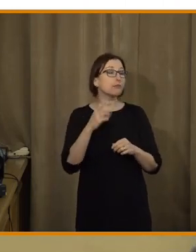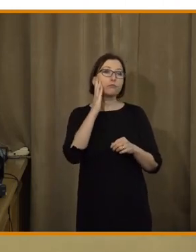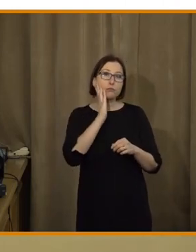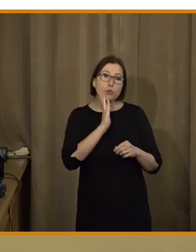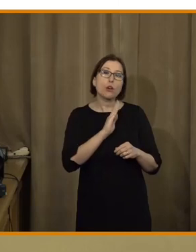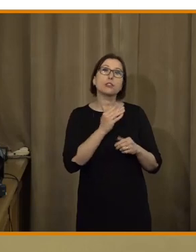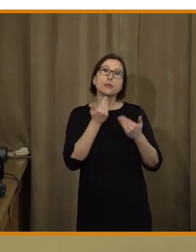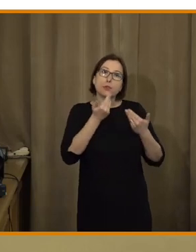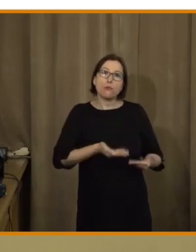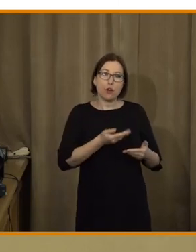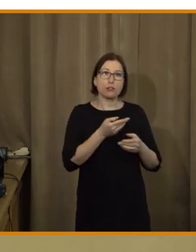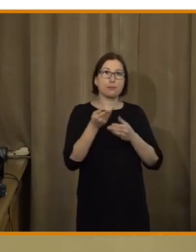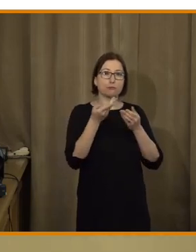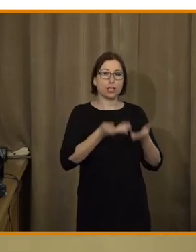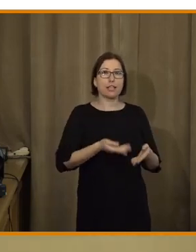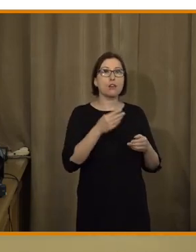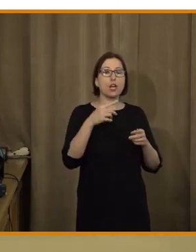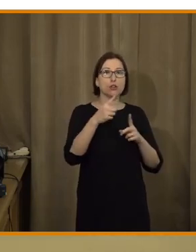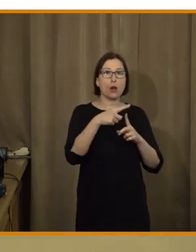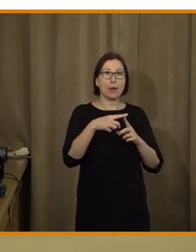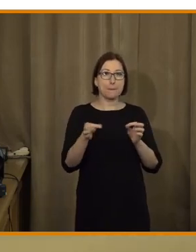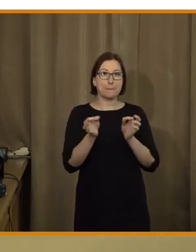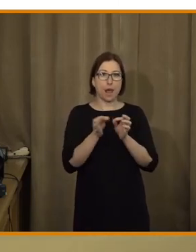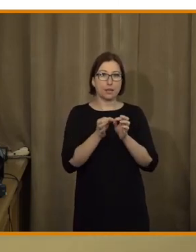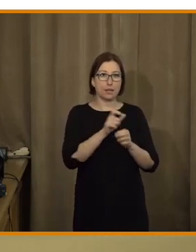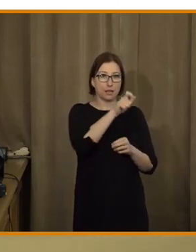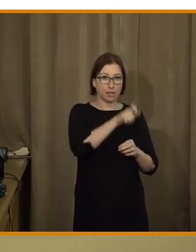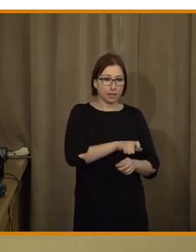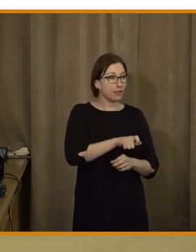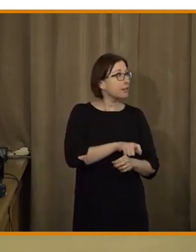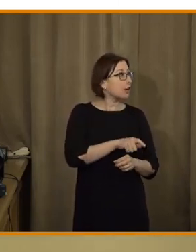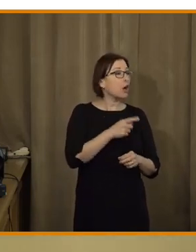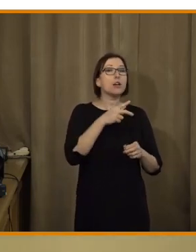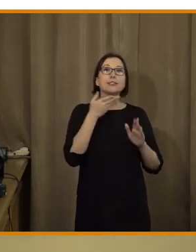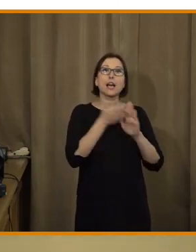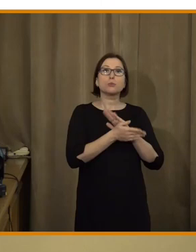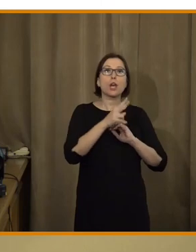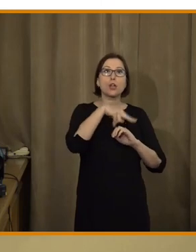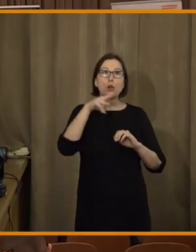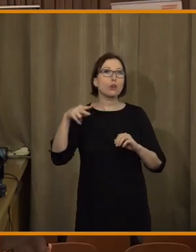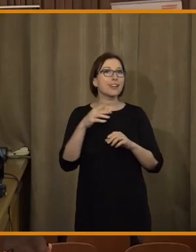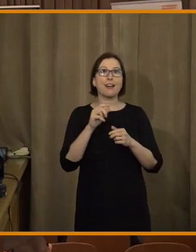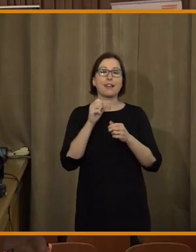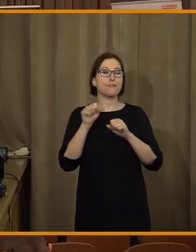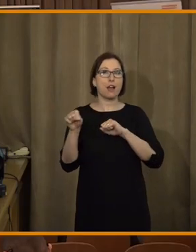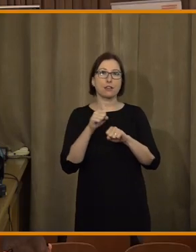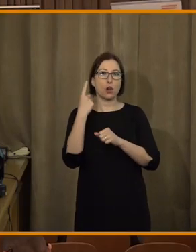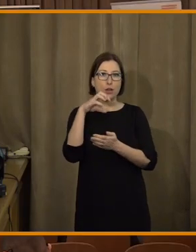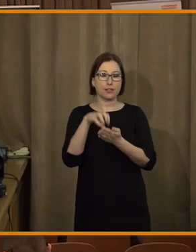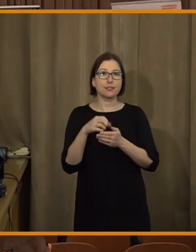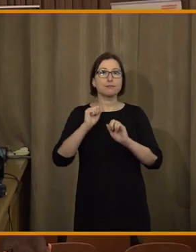kolegu Toma Fredrika Bleninga, který zastupuje Norskou nevládní organizaci, která byla založena v roce